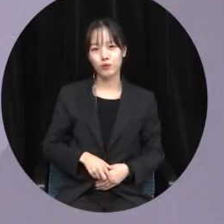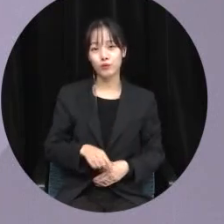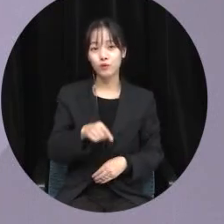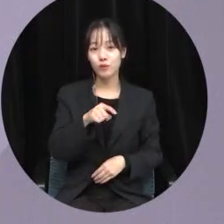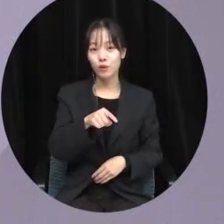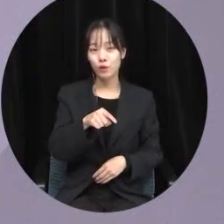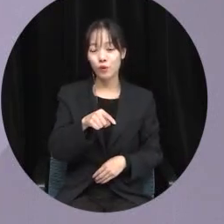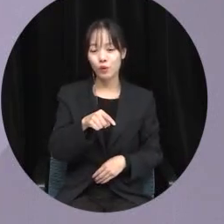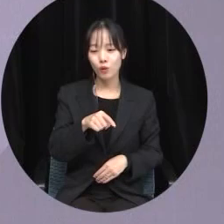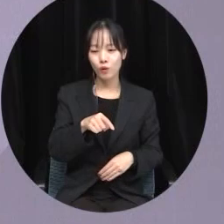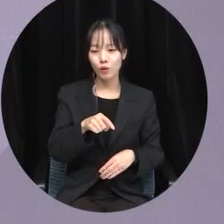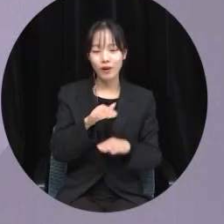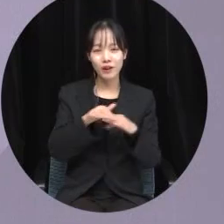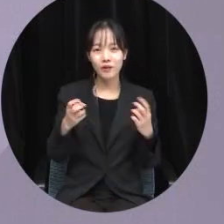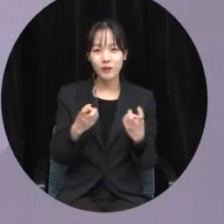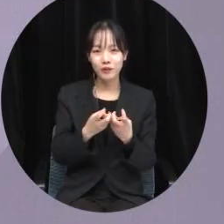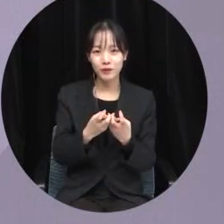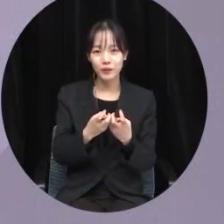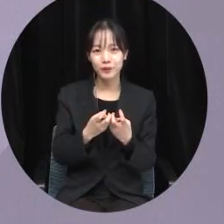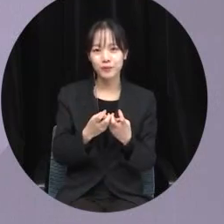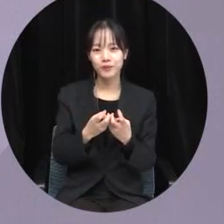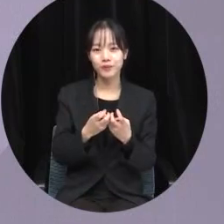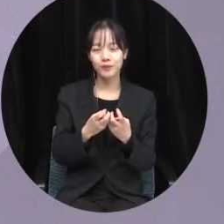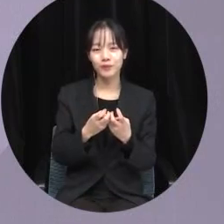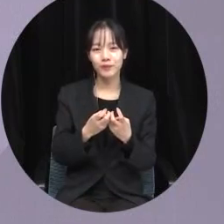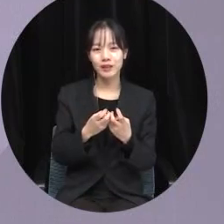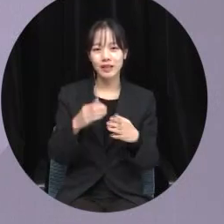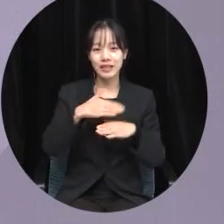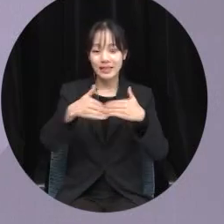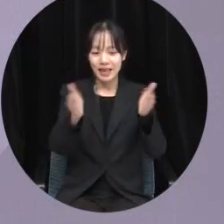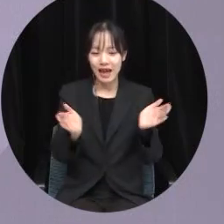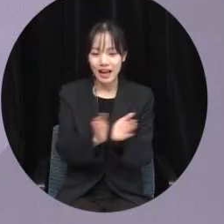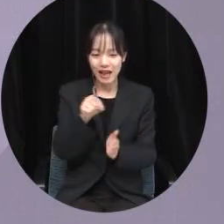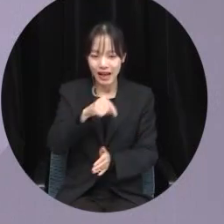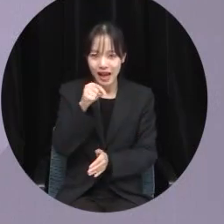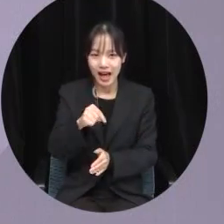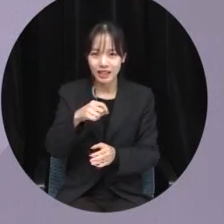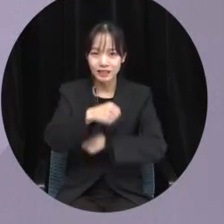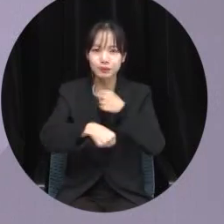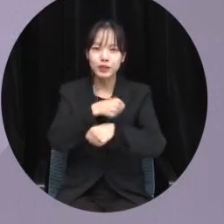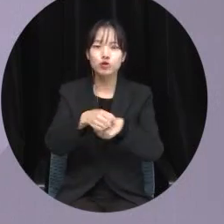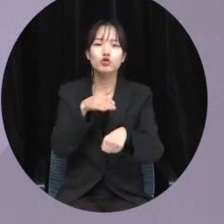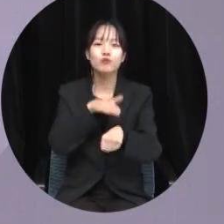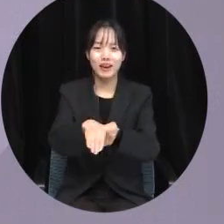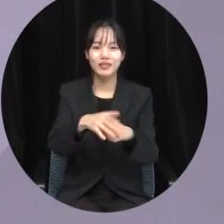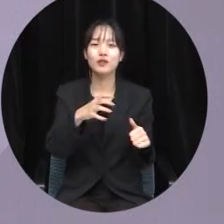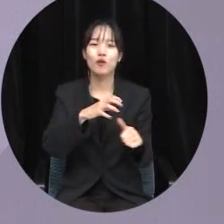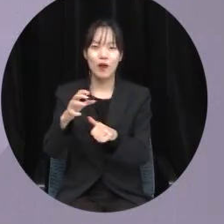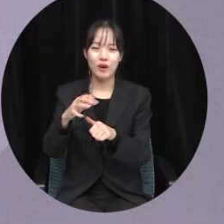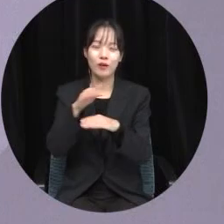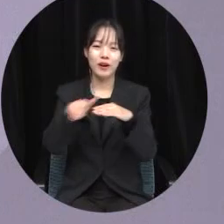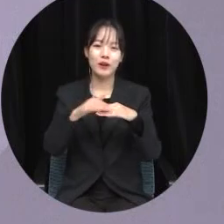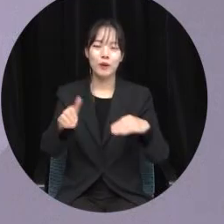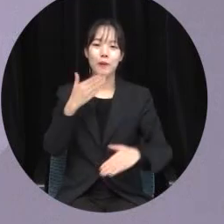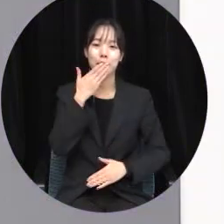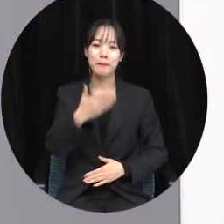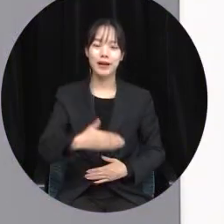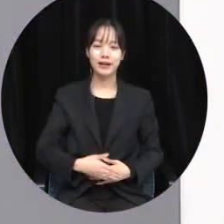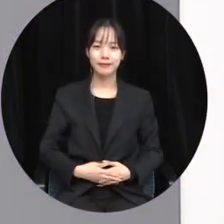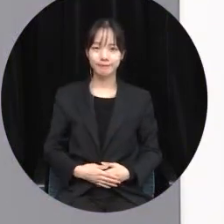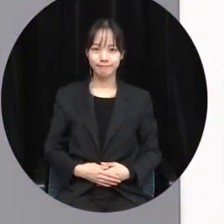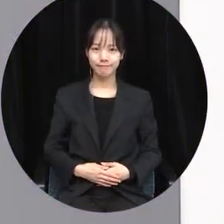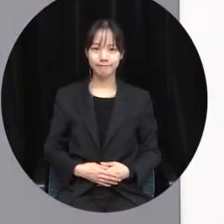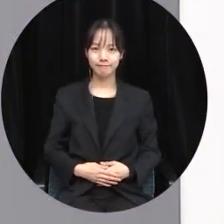민주주의의 극복을 통해서 개딸 문제나 이런 것들은 충분히 해결해 나갈 수 있다 이렇게 생각을 하겠습니다.